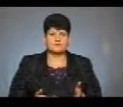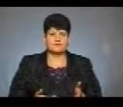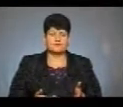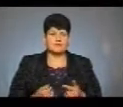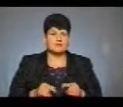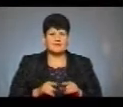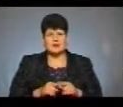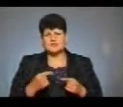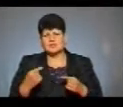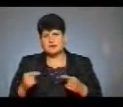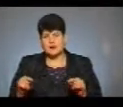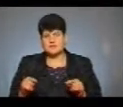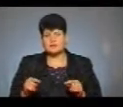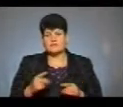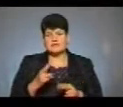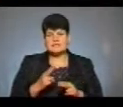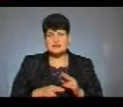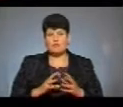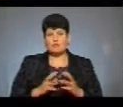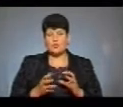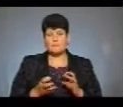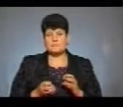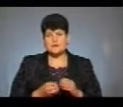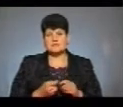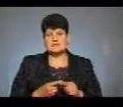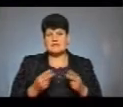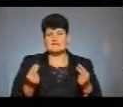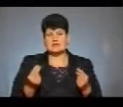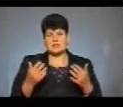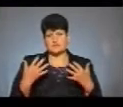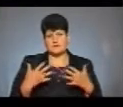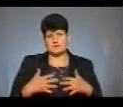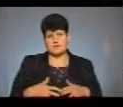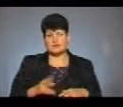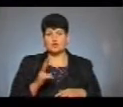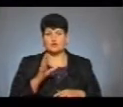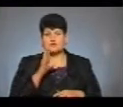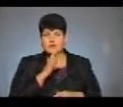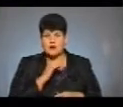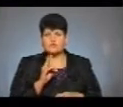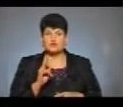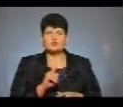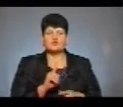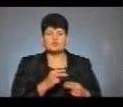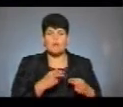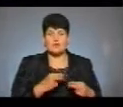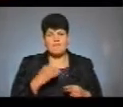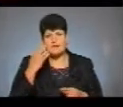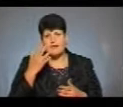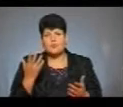Так чи інакше, в кінцевому підсумку це ж фінансові втрати. Чи хтось вкрав, чи хтось комусь щось продав, якусь ідею,